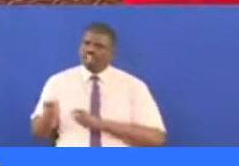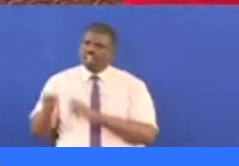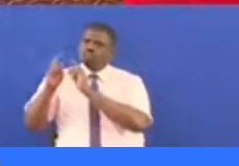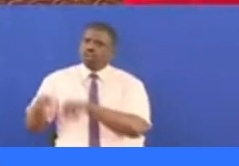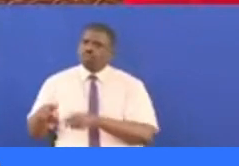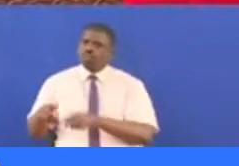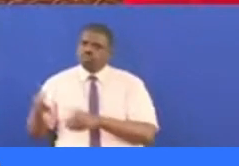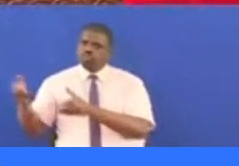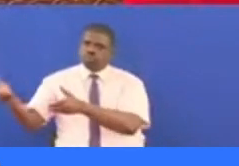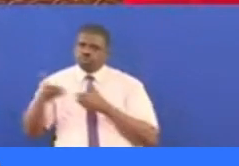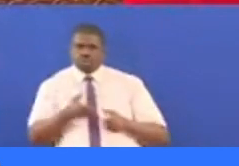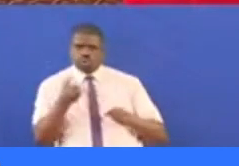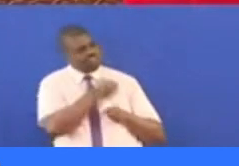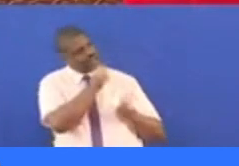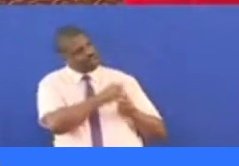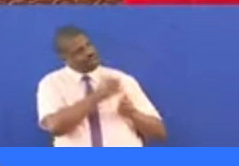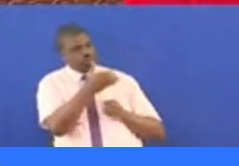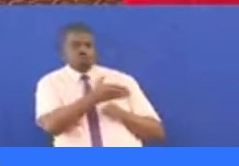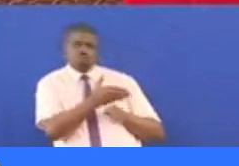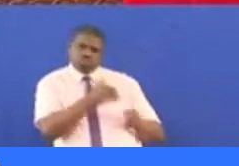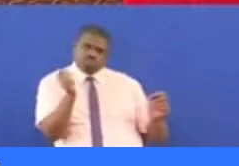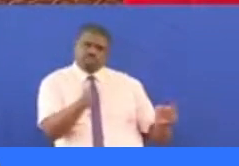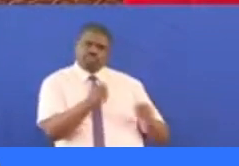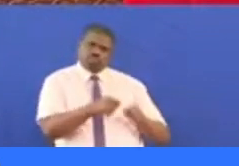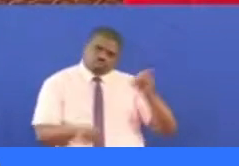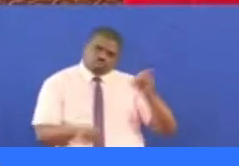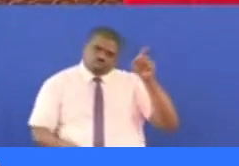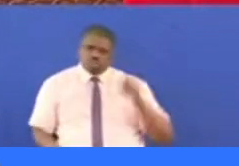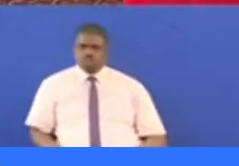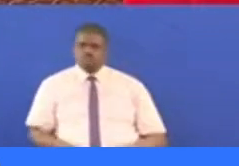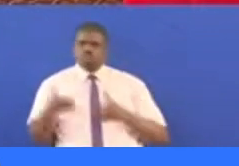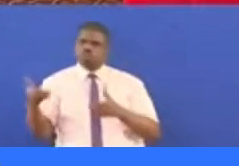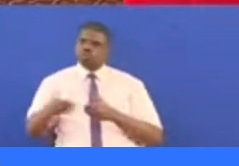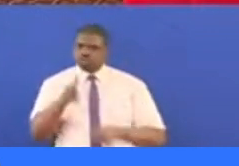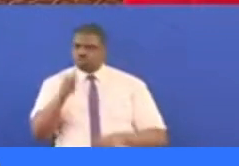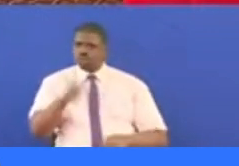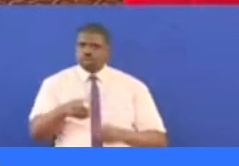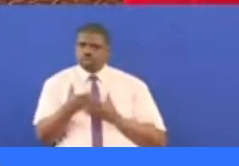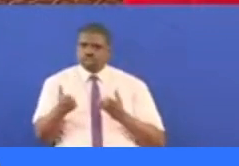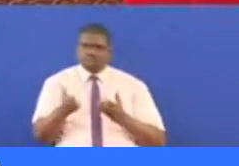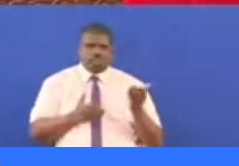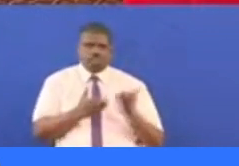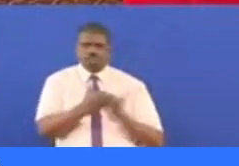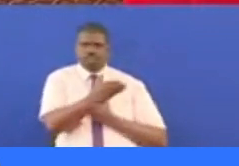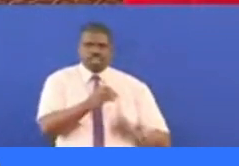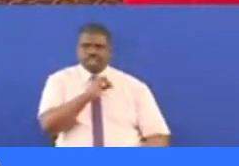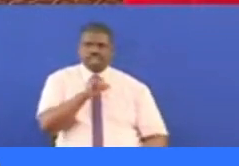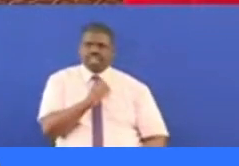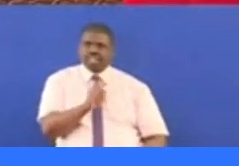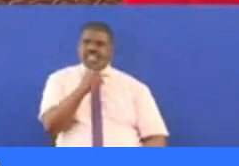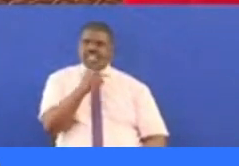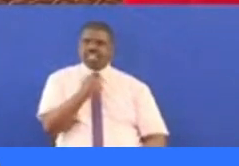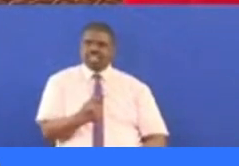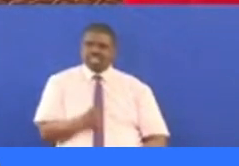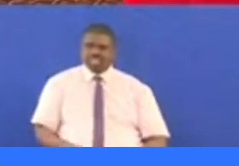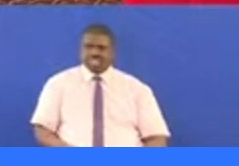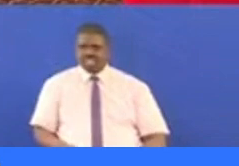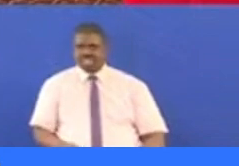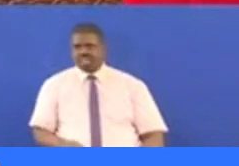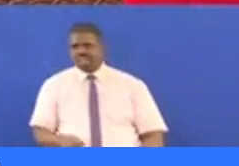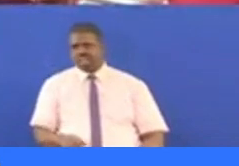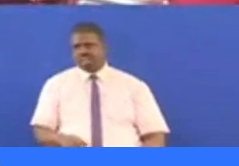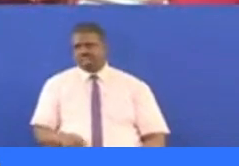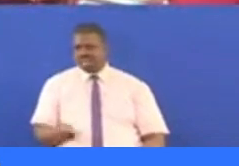wakafanya yale masuala yanayohusu mifugo. Tusichukue watu kwa sababu tu eti wamepita JKT, wamerikuruti watu na mna